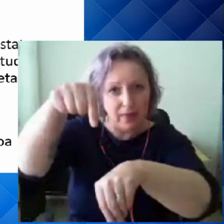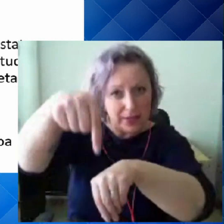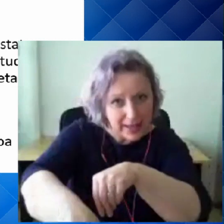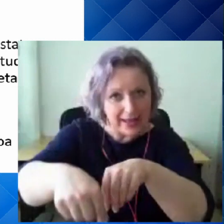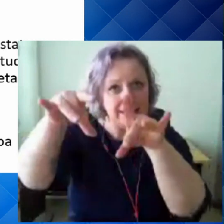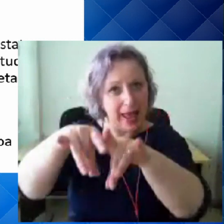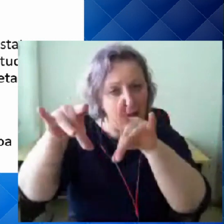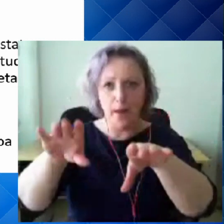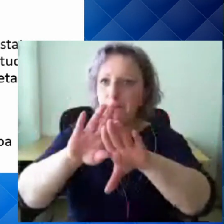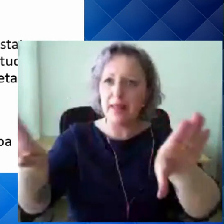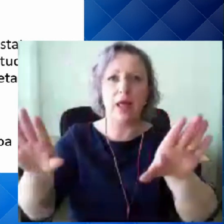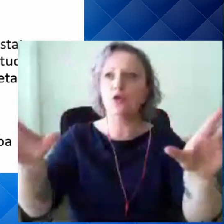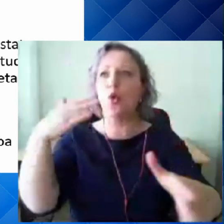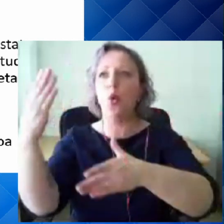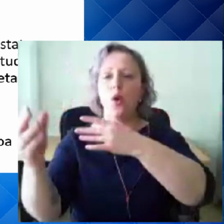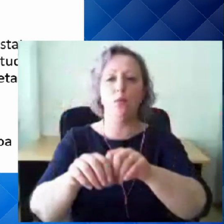mujale eemale.